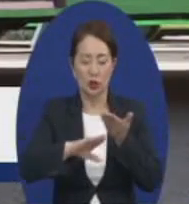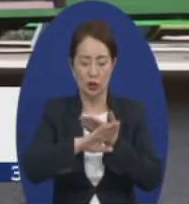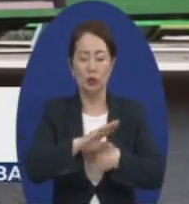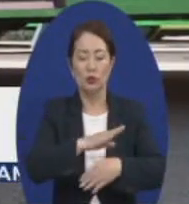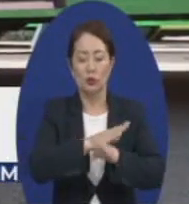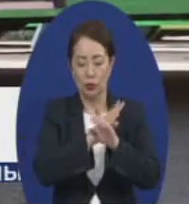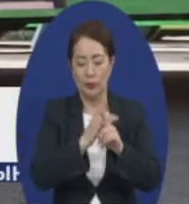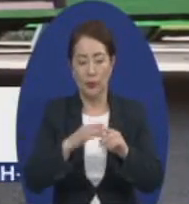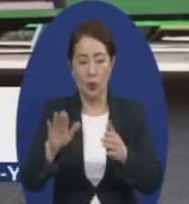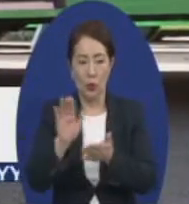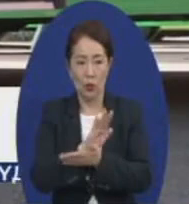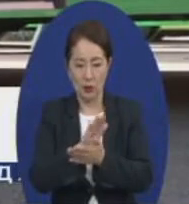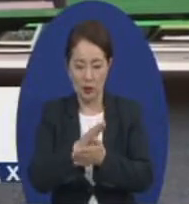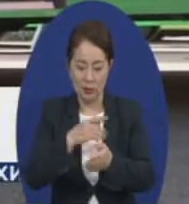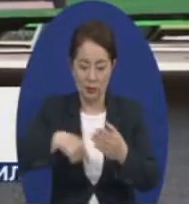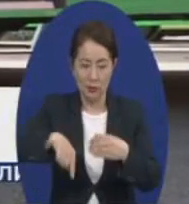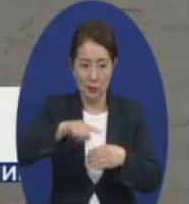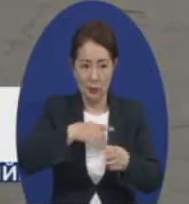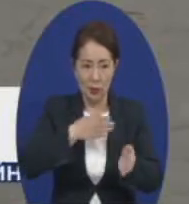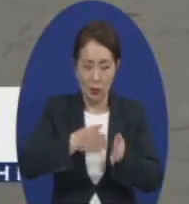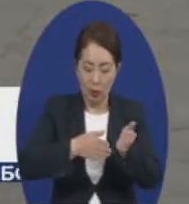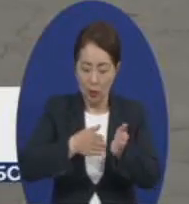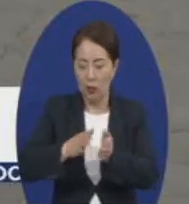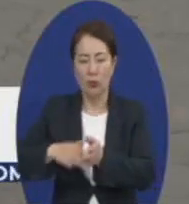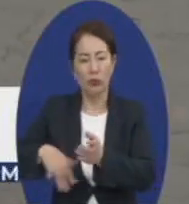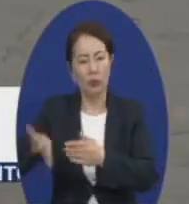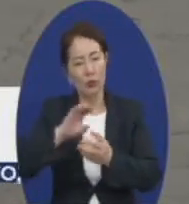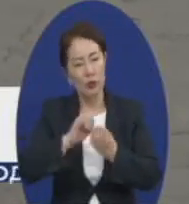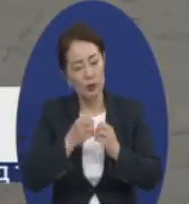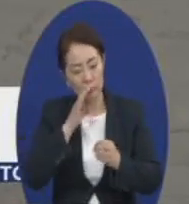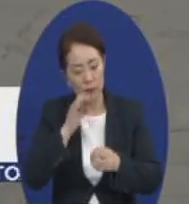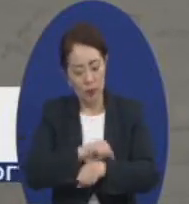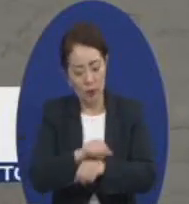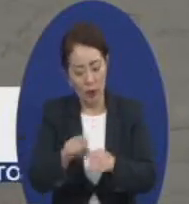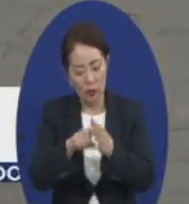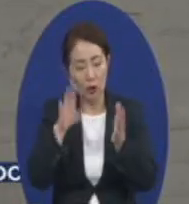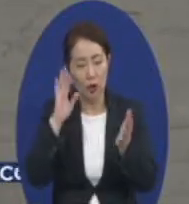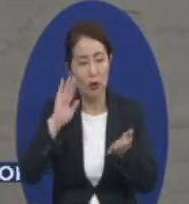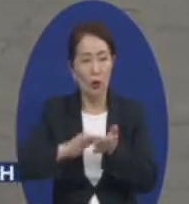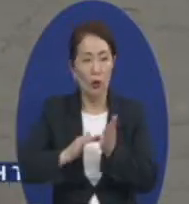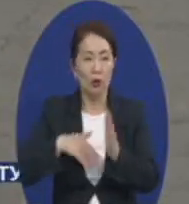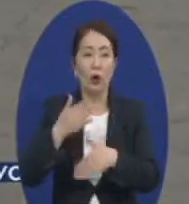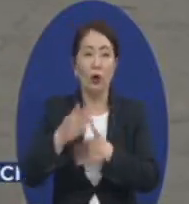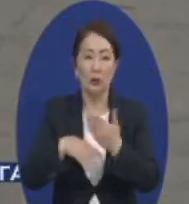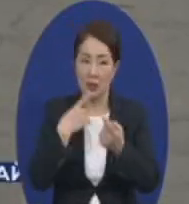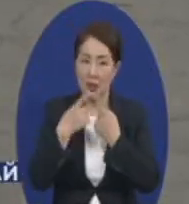хурдны галт тэрэг, тойрог хурдны замын ажлыг эхлүүлэхээр урт хугацаанд төлөвлөд байгааг хэлж байна.